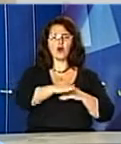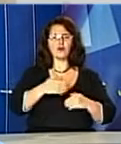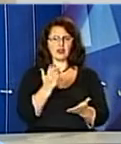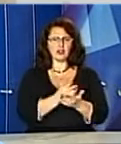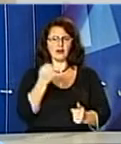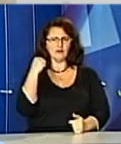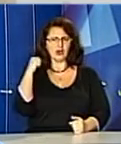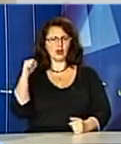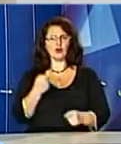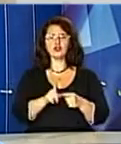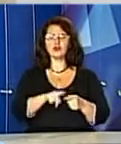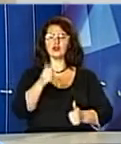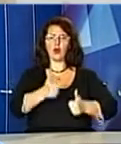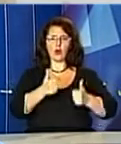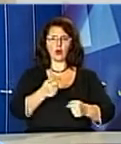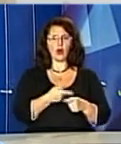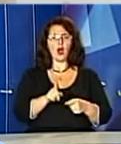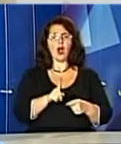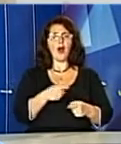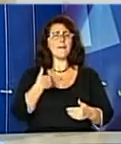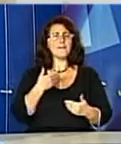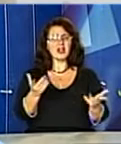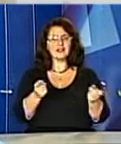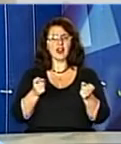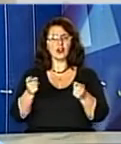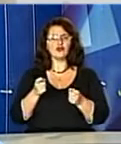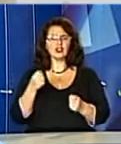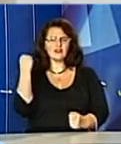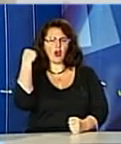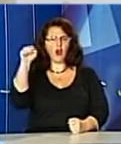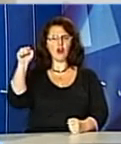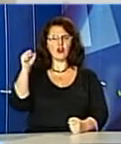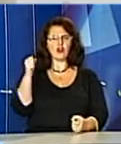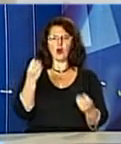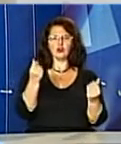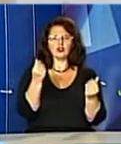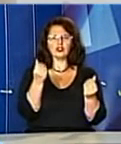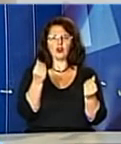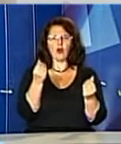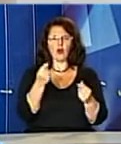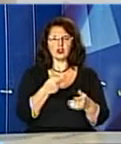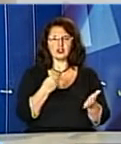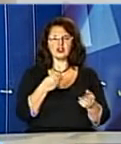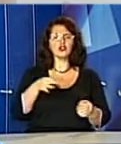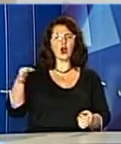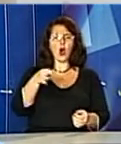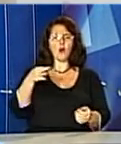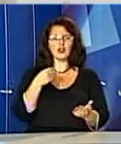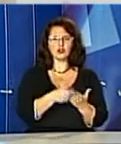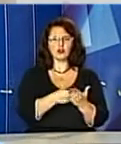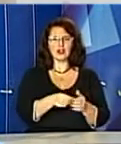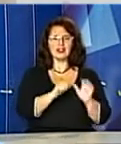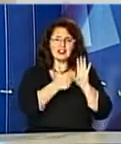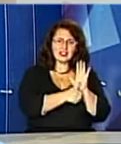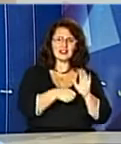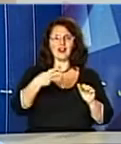конкурсу. Ми залучили рекордну кількість коштів на це з обласного бюджету, починали з цифри 16, пізніше